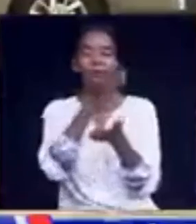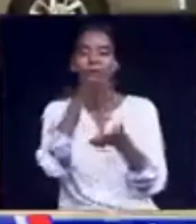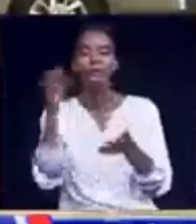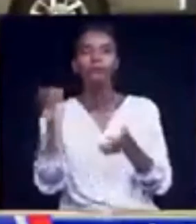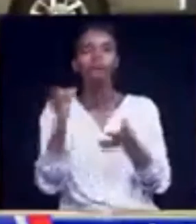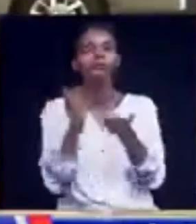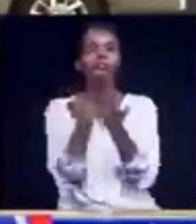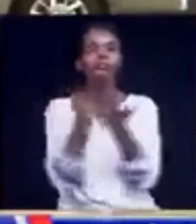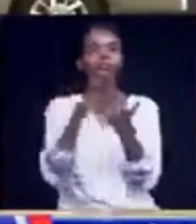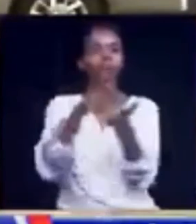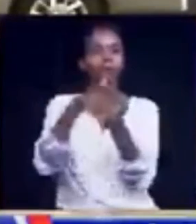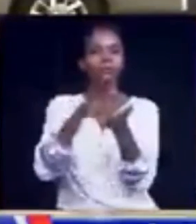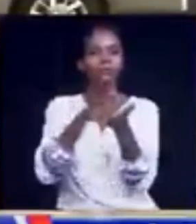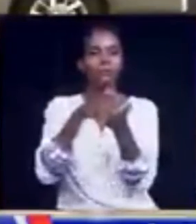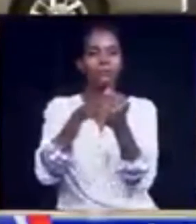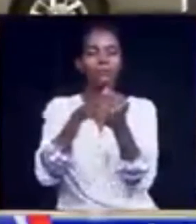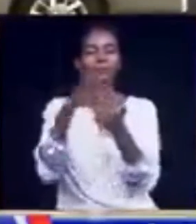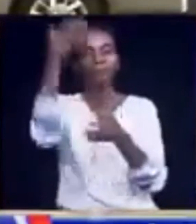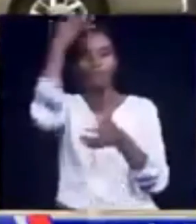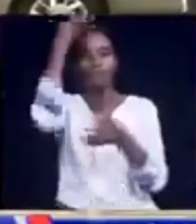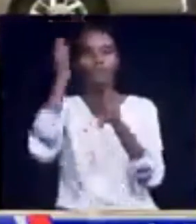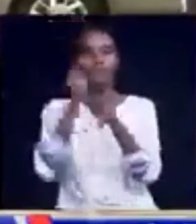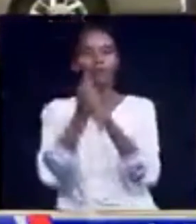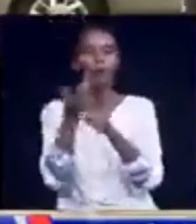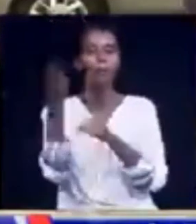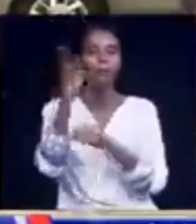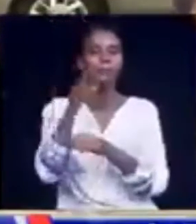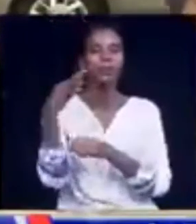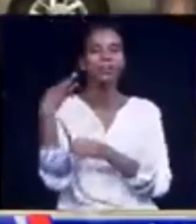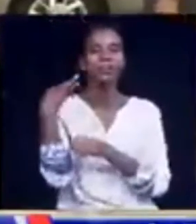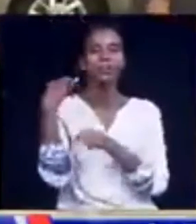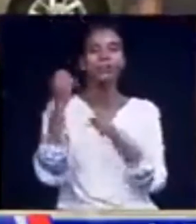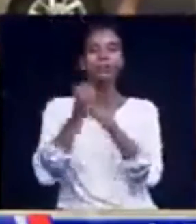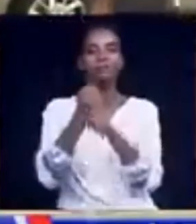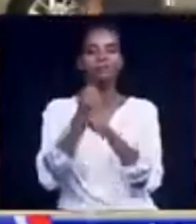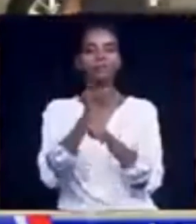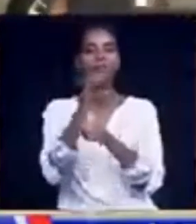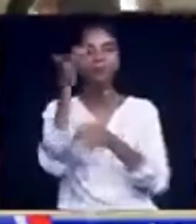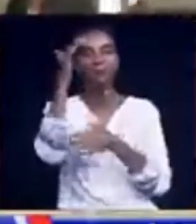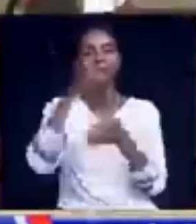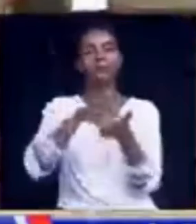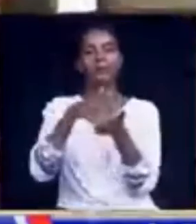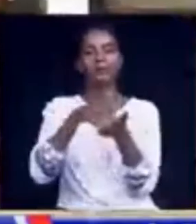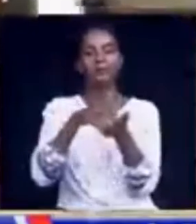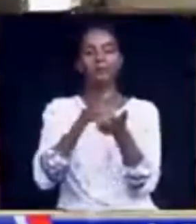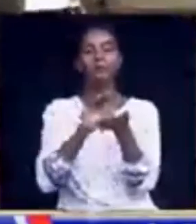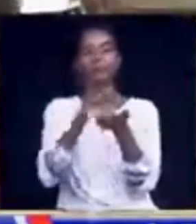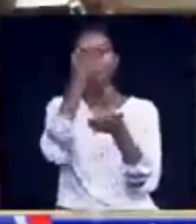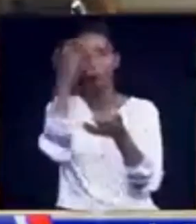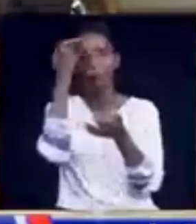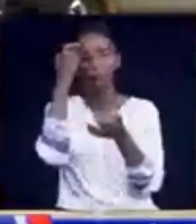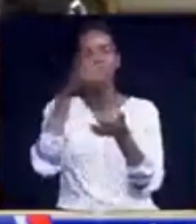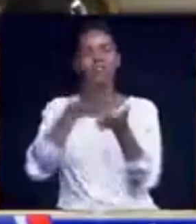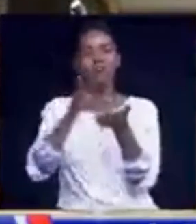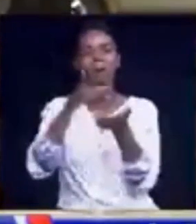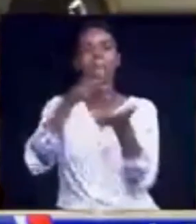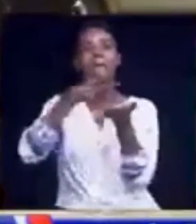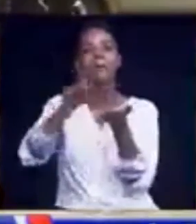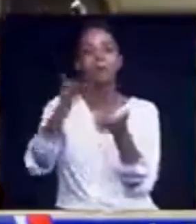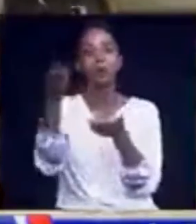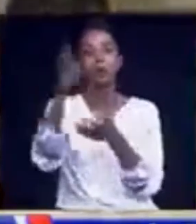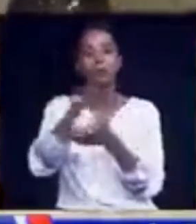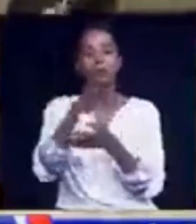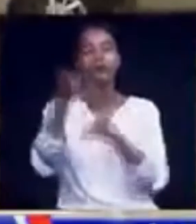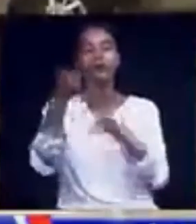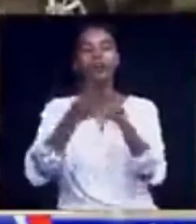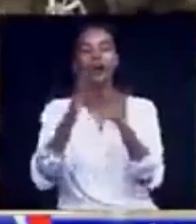እንቅስቃሴ በመዳከሙ የመንግስት ስራም ወይም ደግሞ የግለሰብ ስራም በመዳከሙ ምክንያት ክራይ መክፈል ወይም ደግሞ